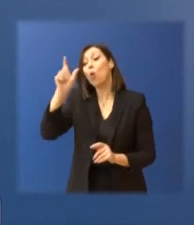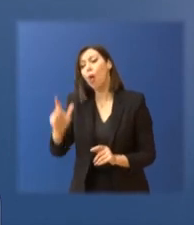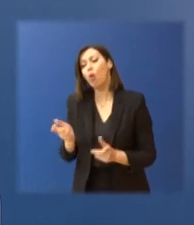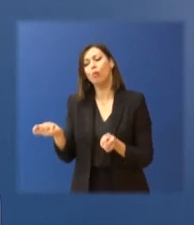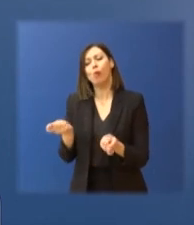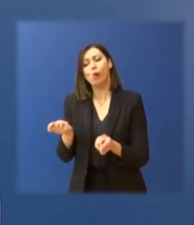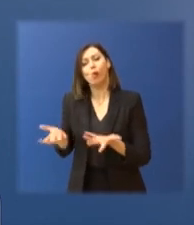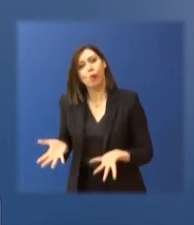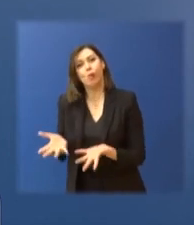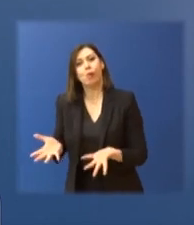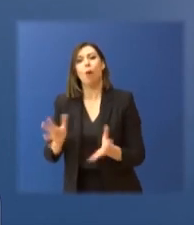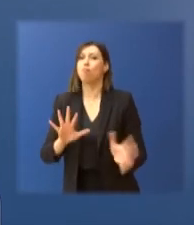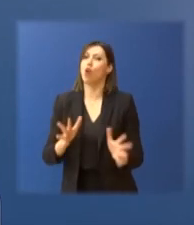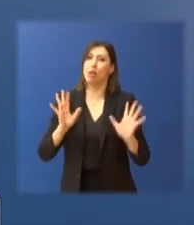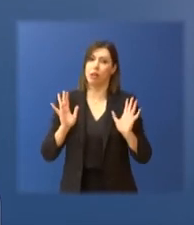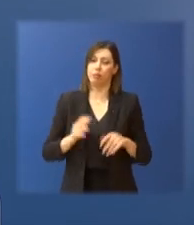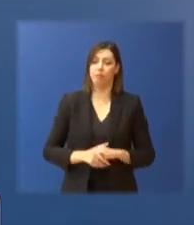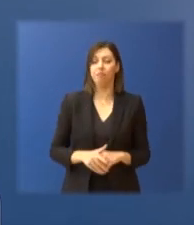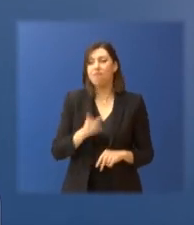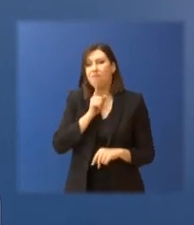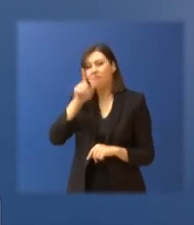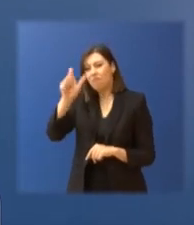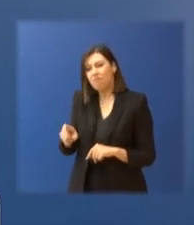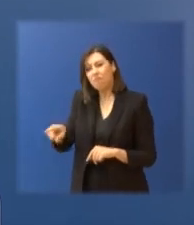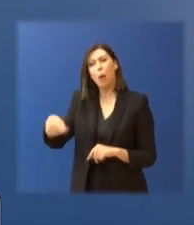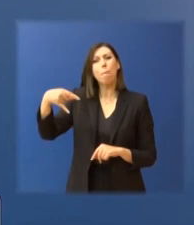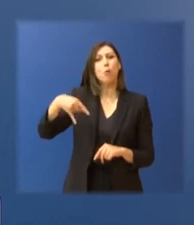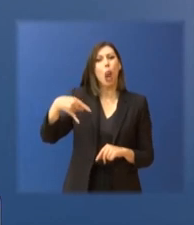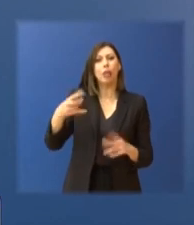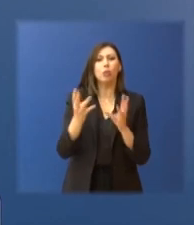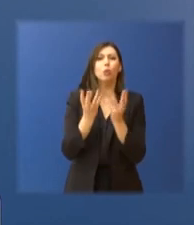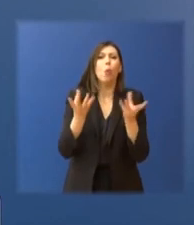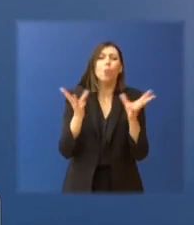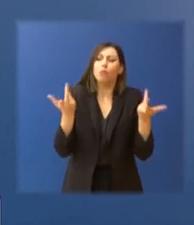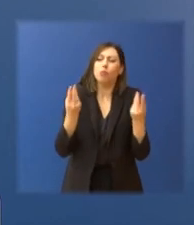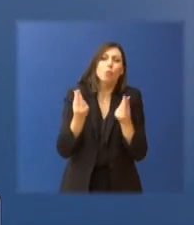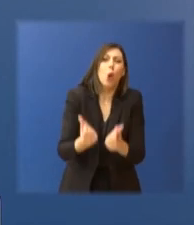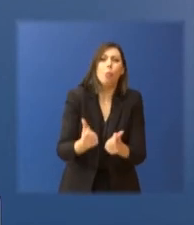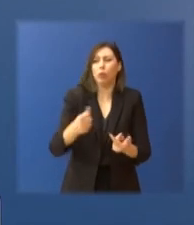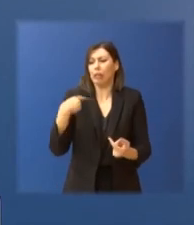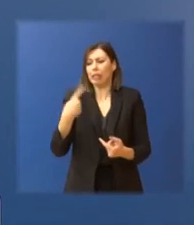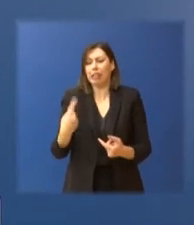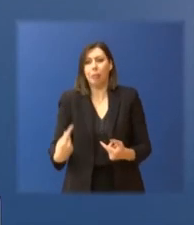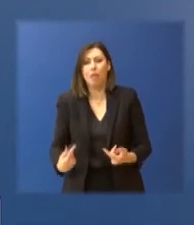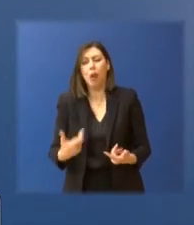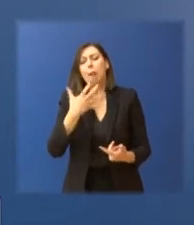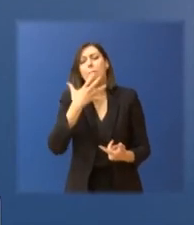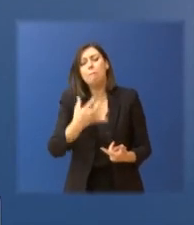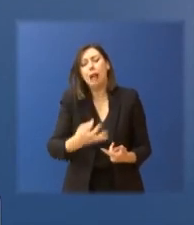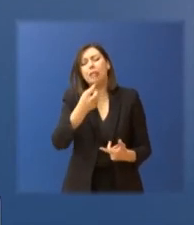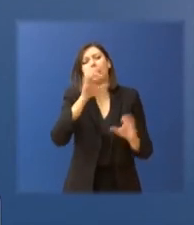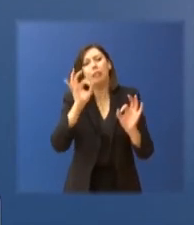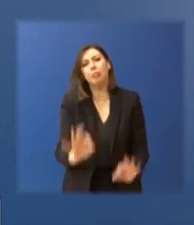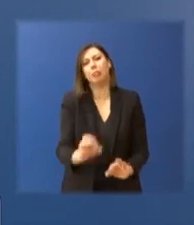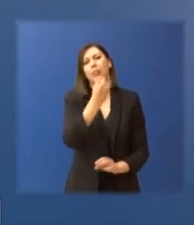πολακισμός είναι το ανώτατο στάδιο και η ολοκλήρωση ενός είδους πολιτικής του ΣΥΡΙΖΑΙΣΜΟΥ που εμπνεύστηκε,